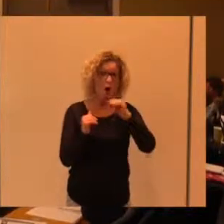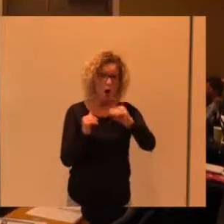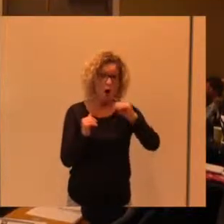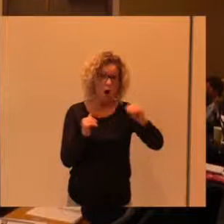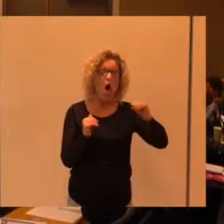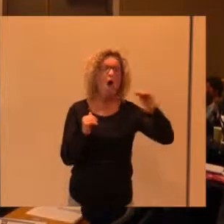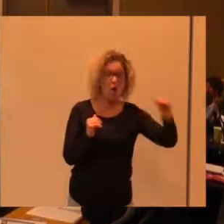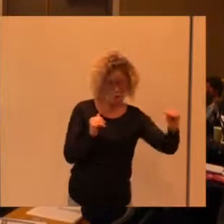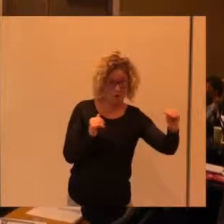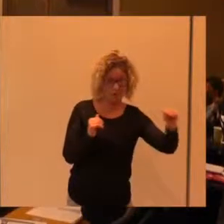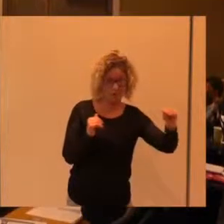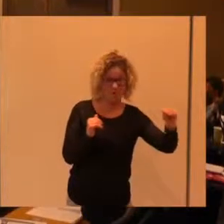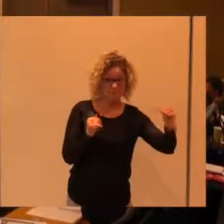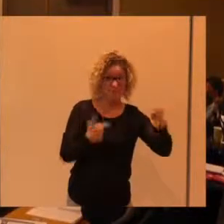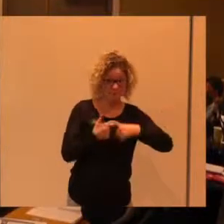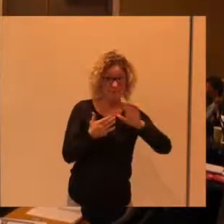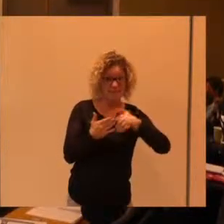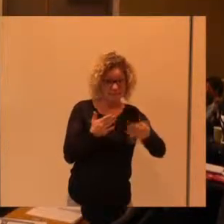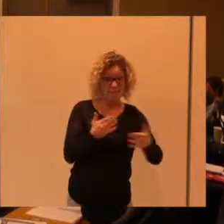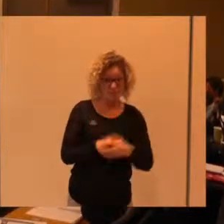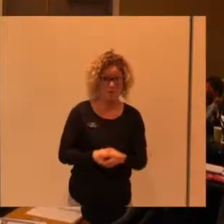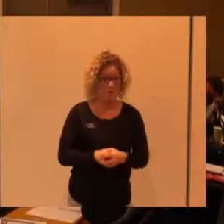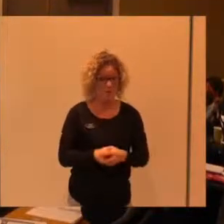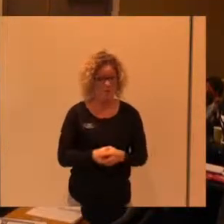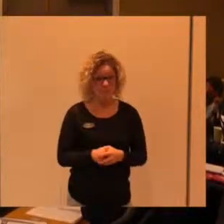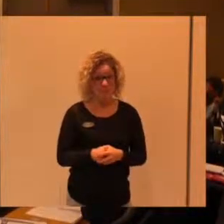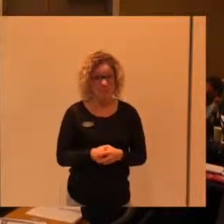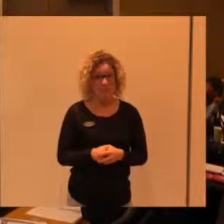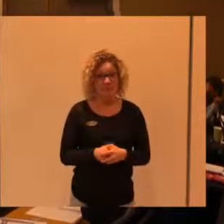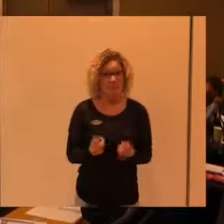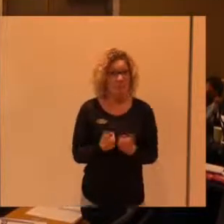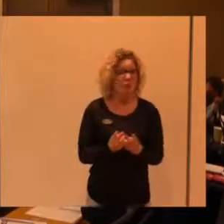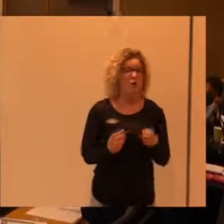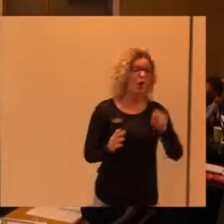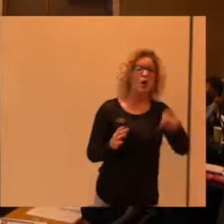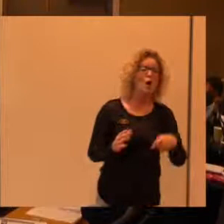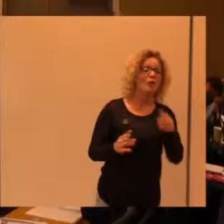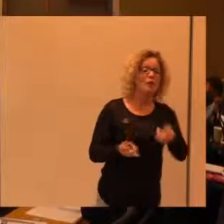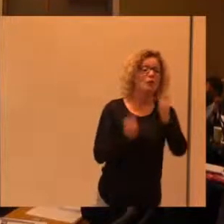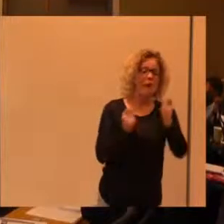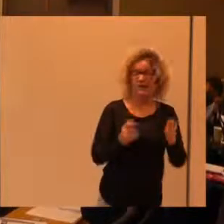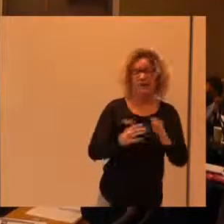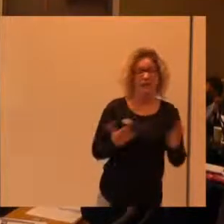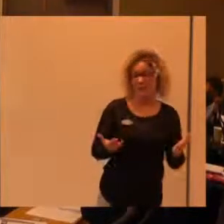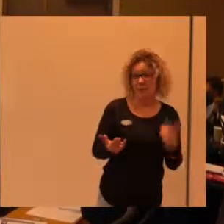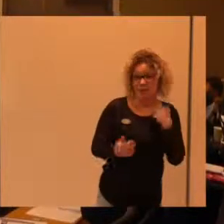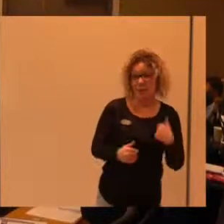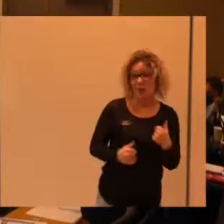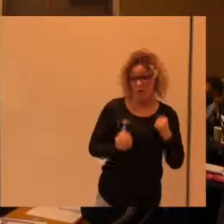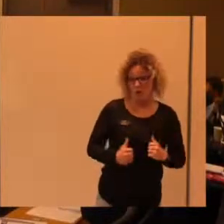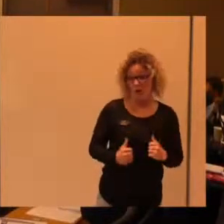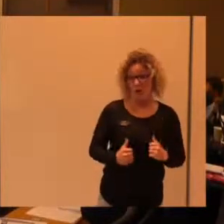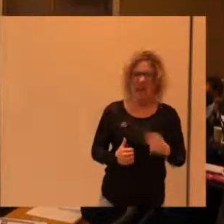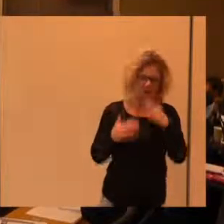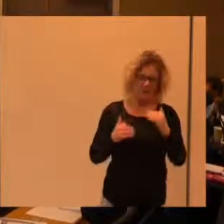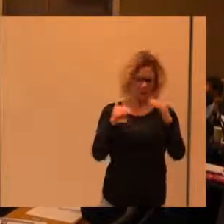A. Så med stor sannolikhet så kommer ingen att ställa det kravet i upphandlingar. Det har ni ju redan hört här idag. Vi tänker lägga